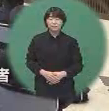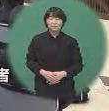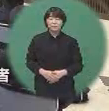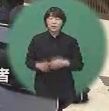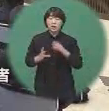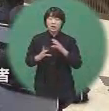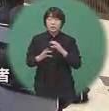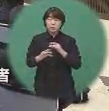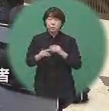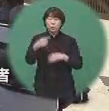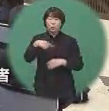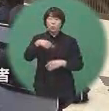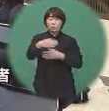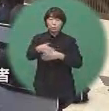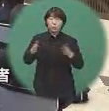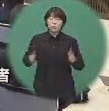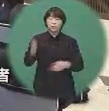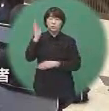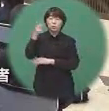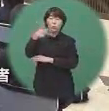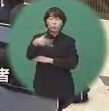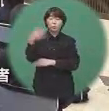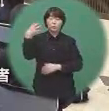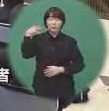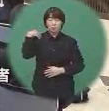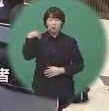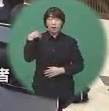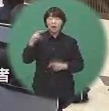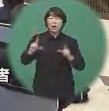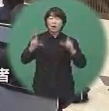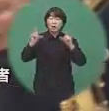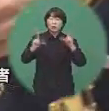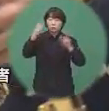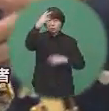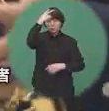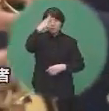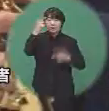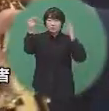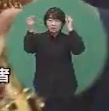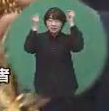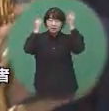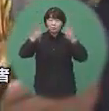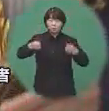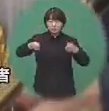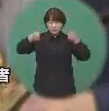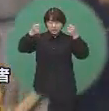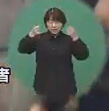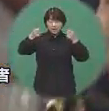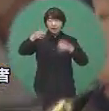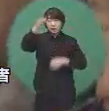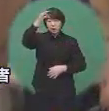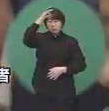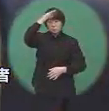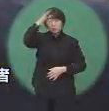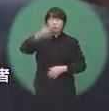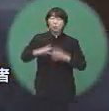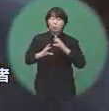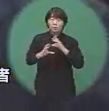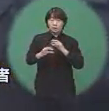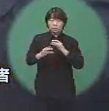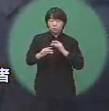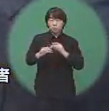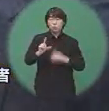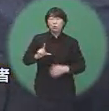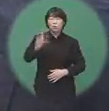サクソフォン教室で講師を務めたのは、東京芸術大学出身でプロのサクソフォン奏者の上野浩平